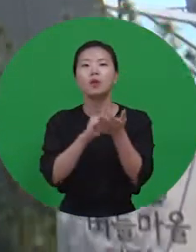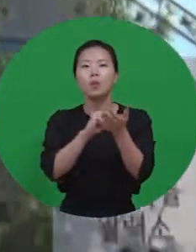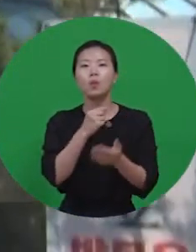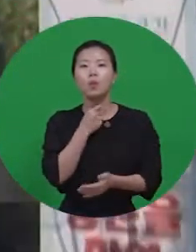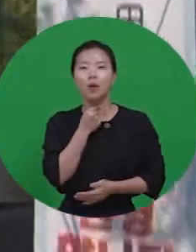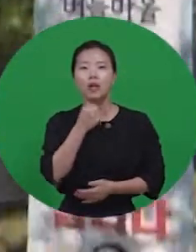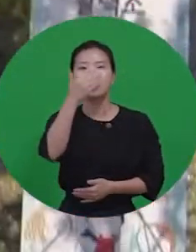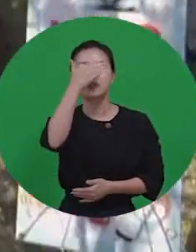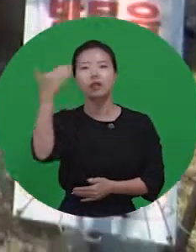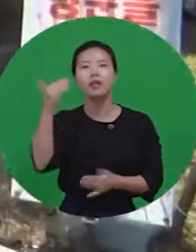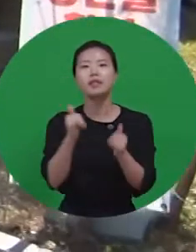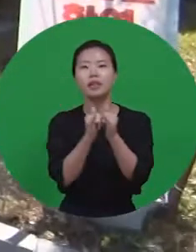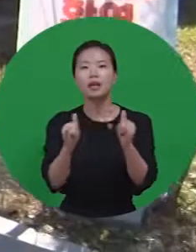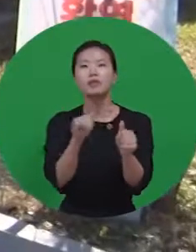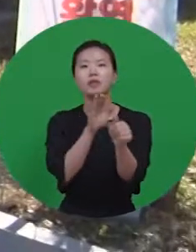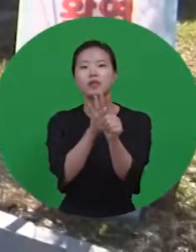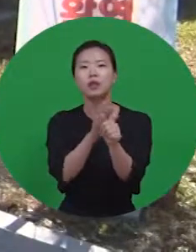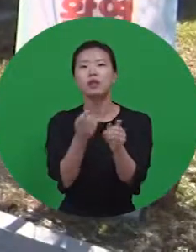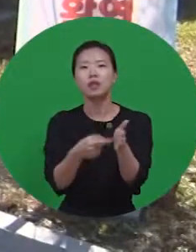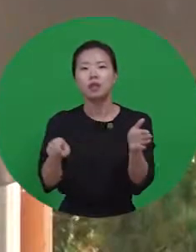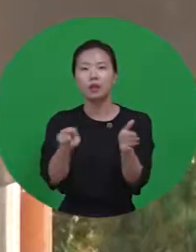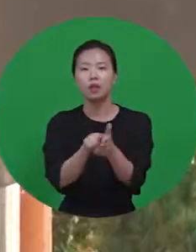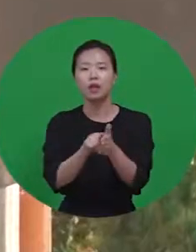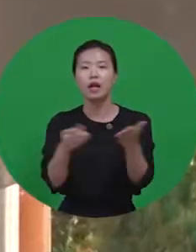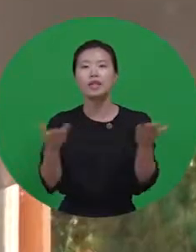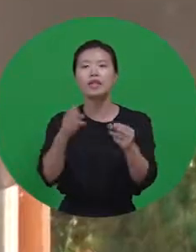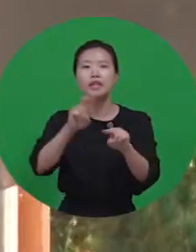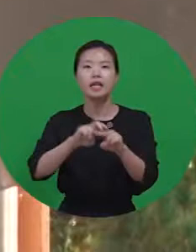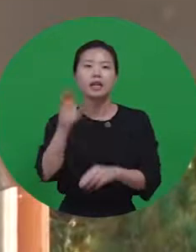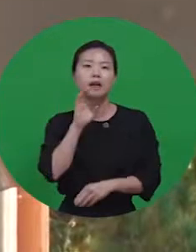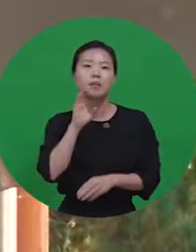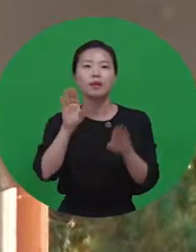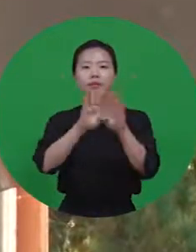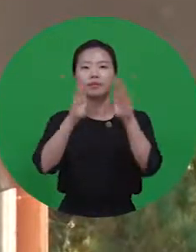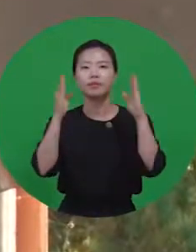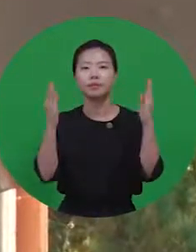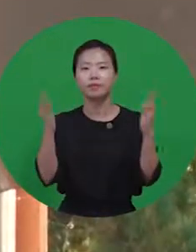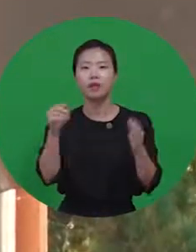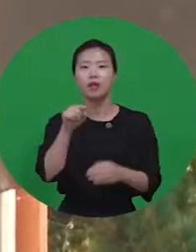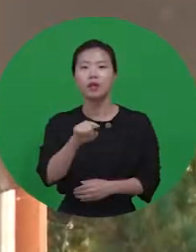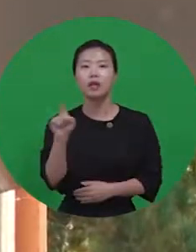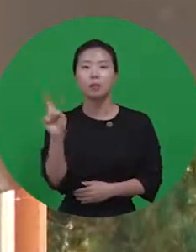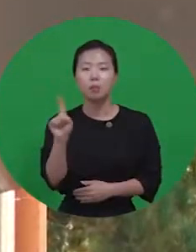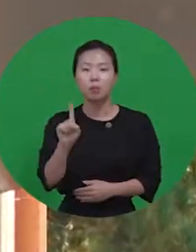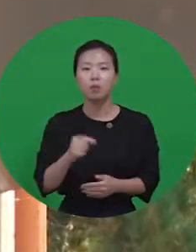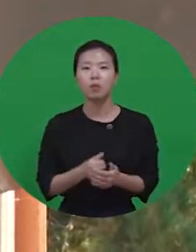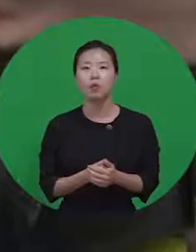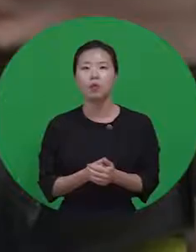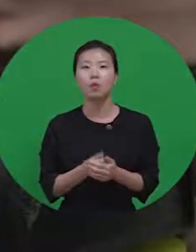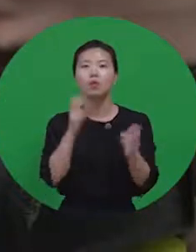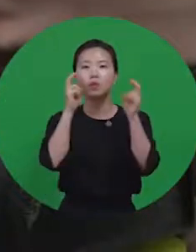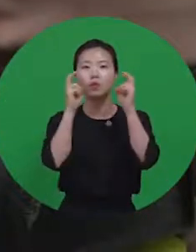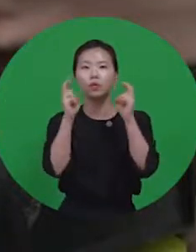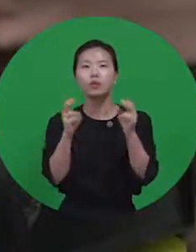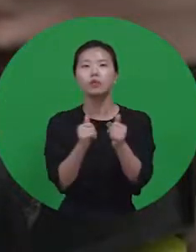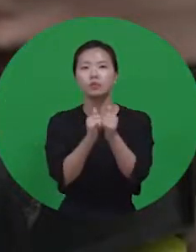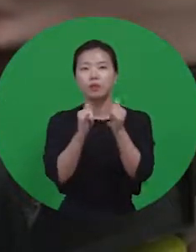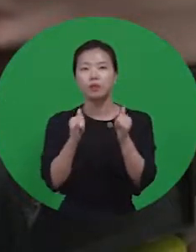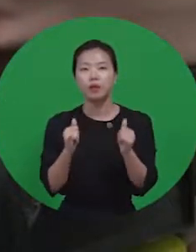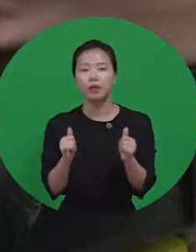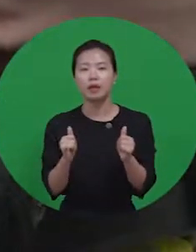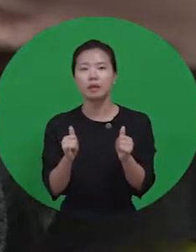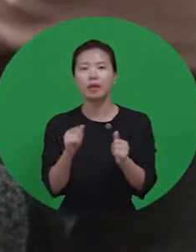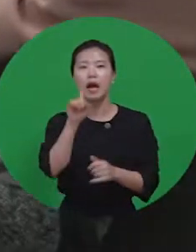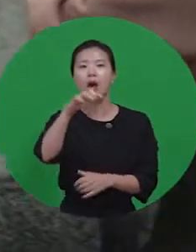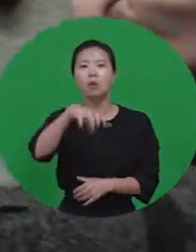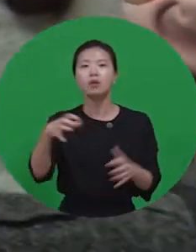청년 구직자들의 취업 지원을 위해 청년 일자리 카페를 오픈했습니다. 청년 일자리 카페는 취업 준비생들이